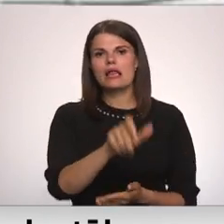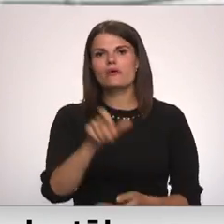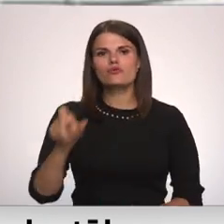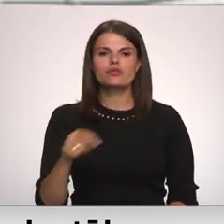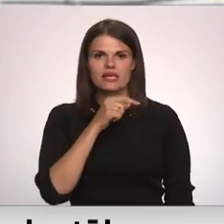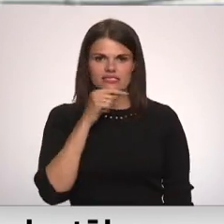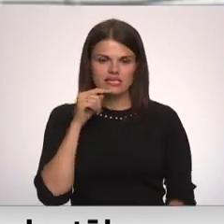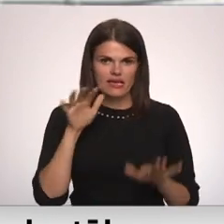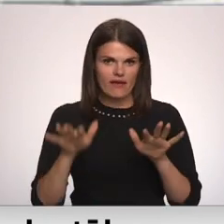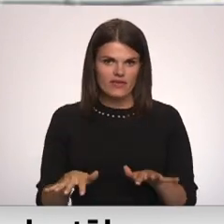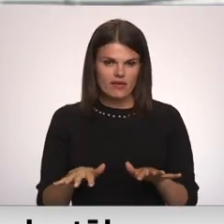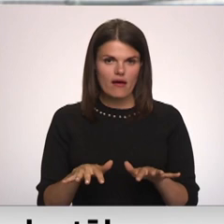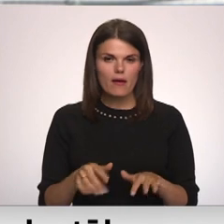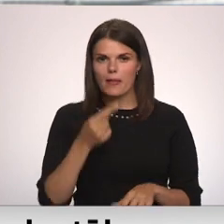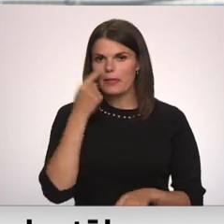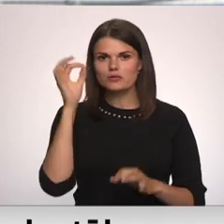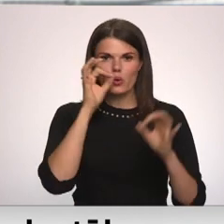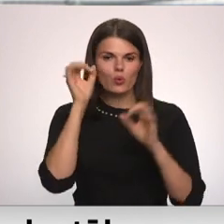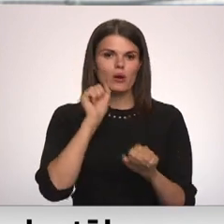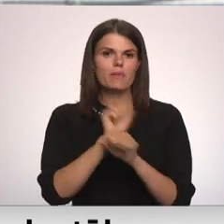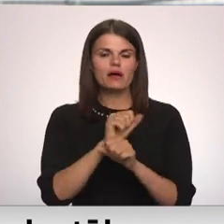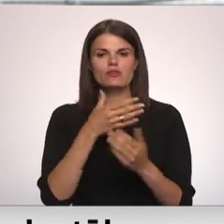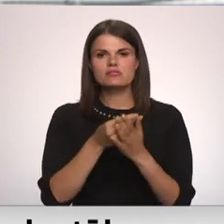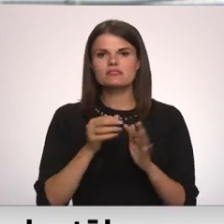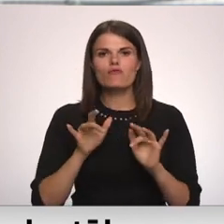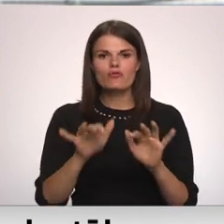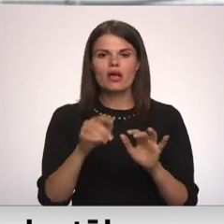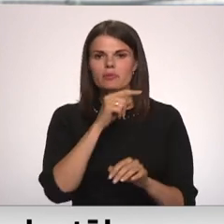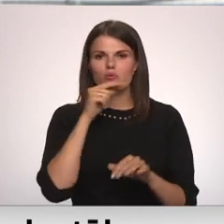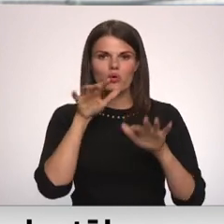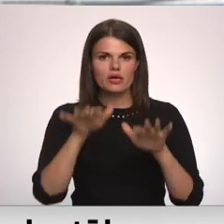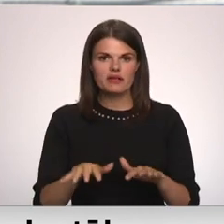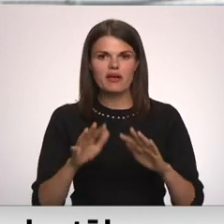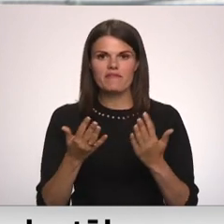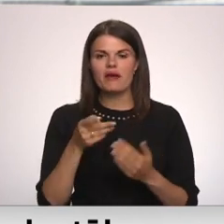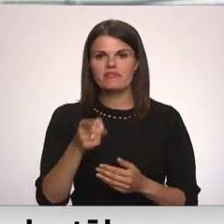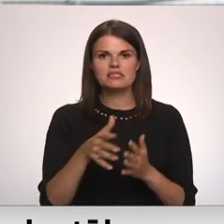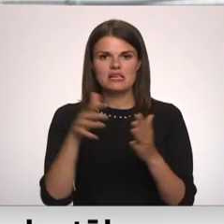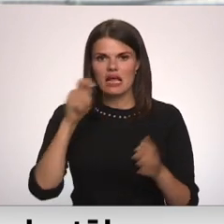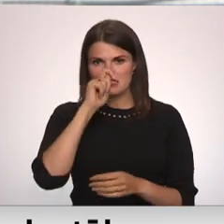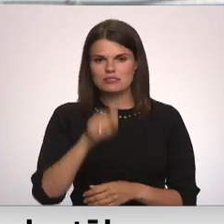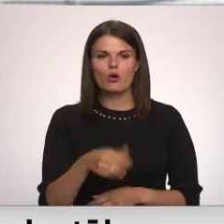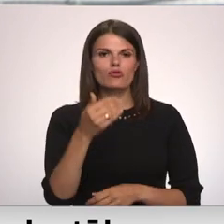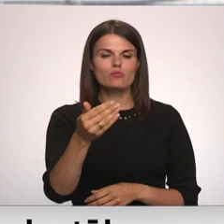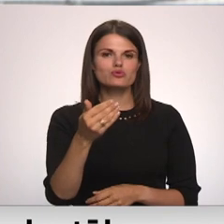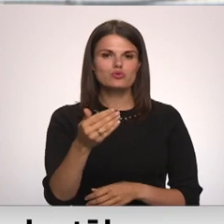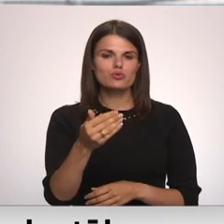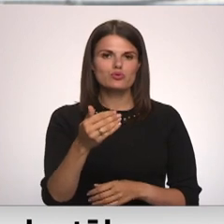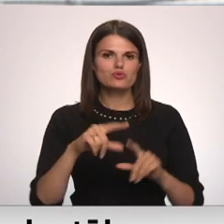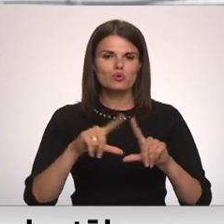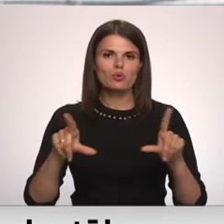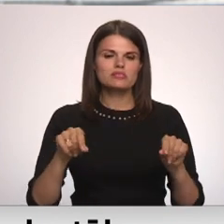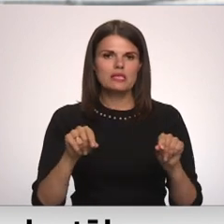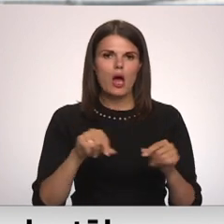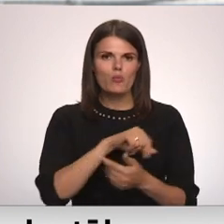Krievijā. Nesen Google pārtrauca savu darbību Krievijā. Vai tas bija liels zaudējums jūsu uzņēmumam?